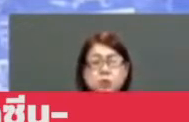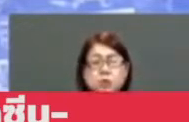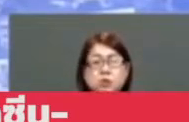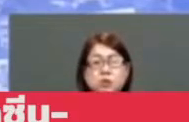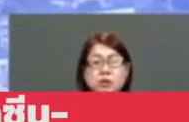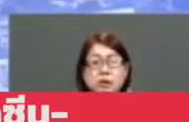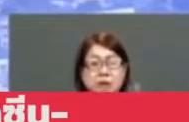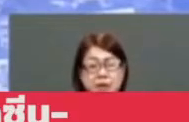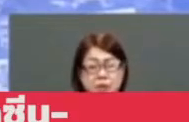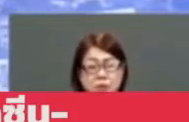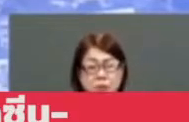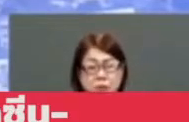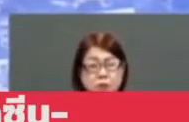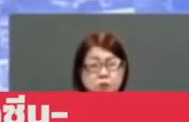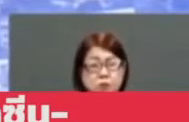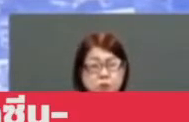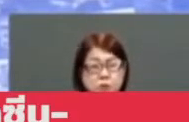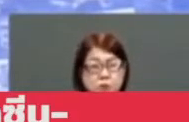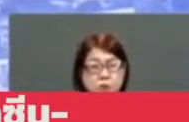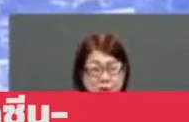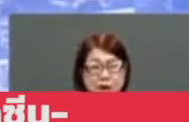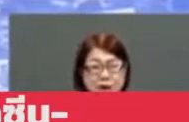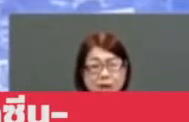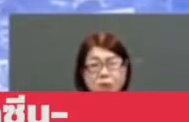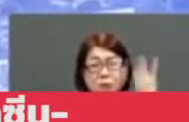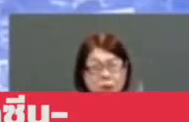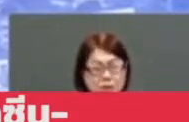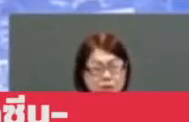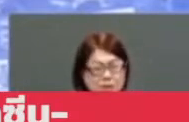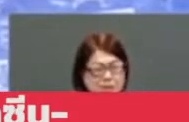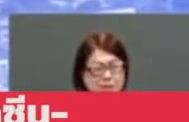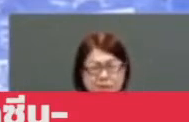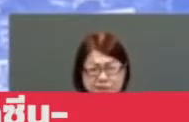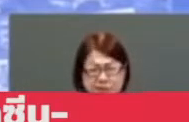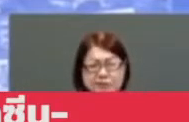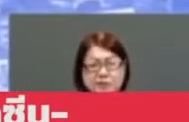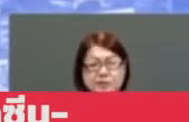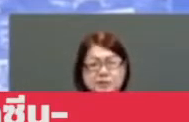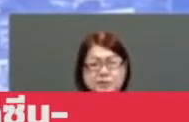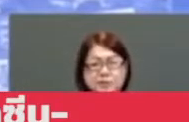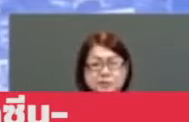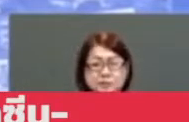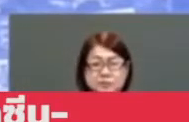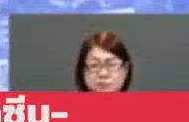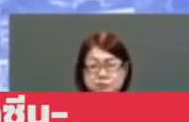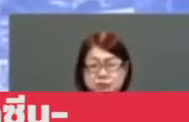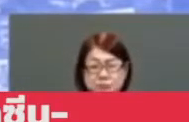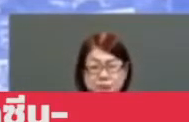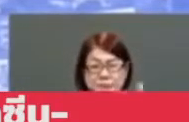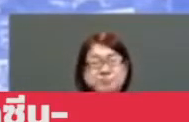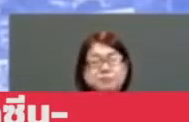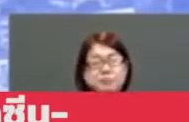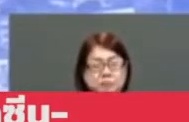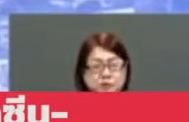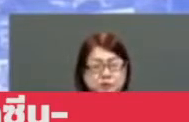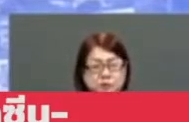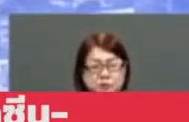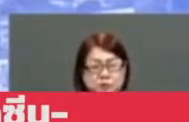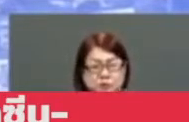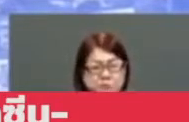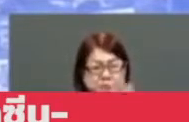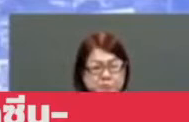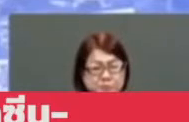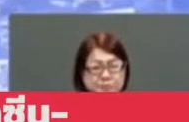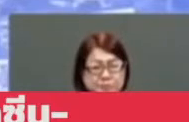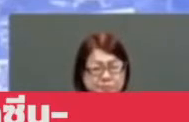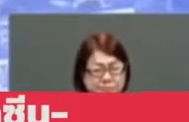กรัฐมนตรีอยากเห็นแผนที่จะให้วัคซีนครอบคลุมกับประชากรทั้งประเทศโดยมีนโยบายคือทุกคนต้องเข้าถึงวัคซีนที่มีคุณภาพปล